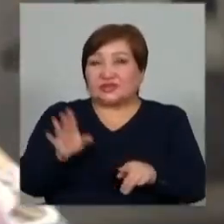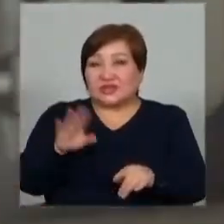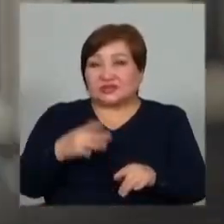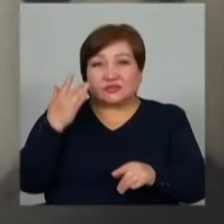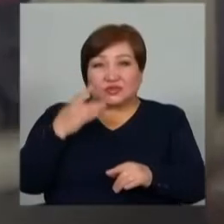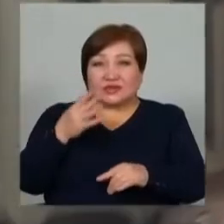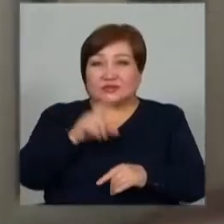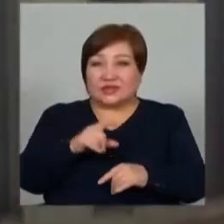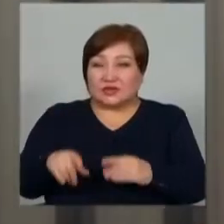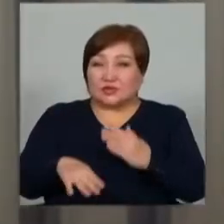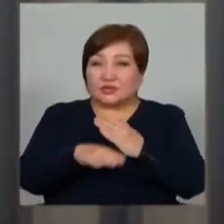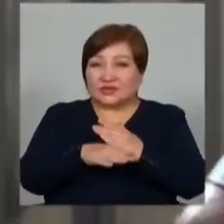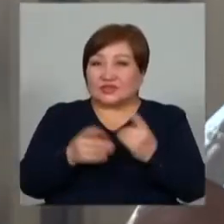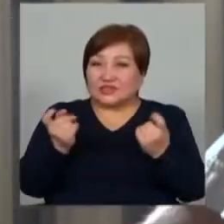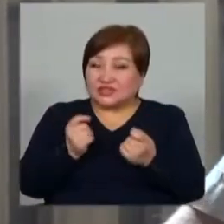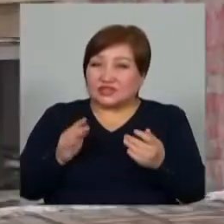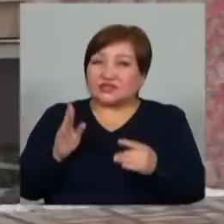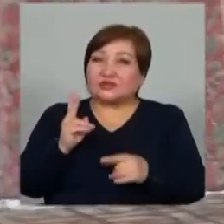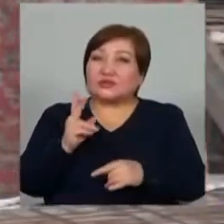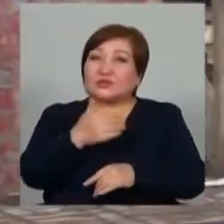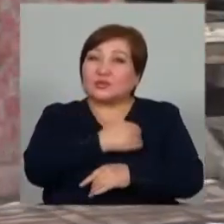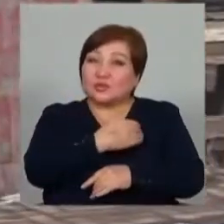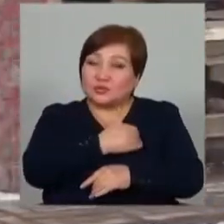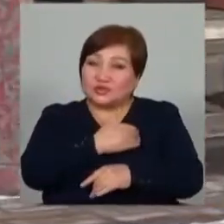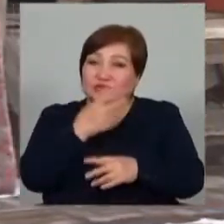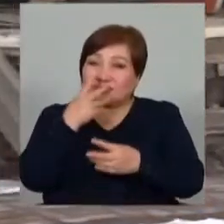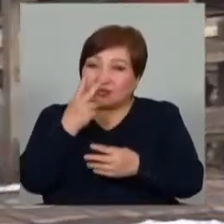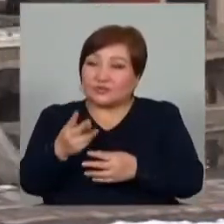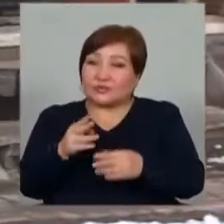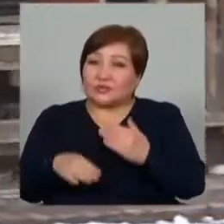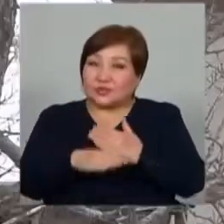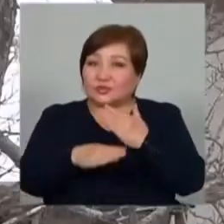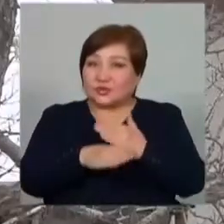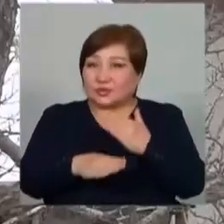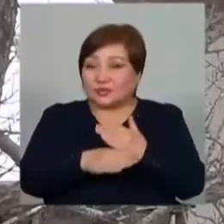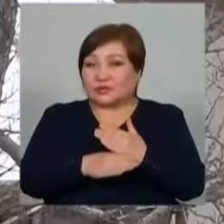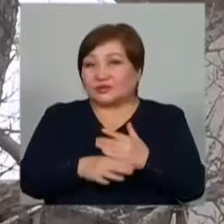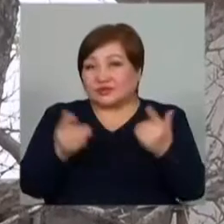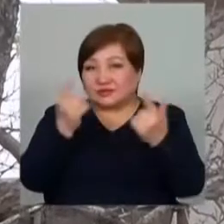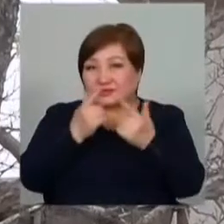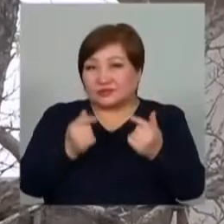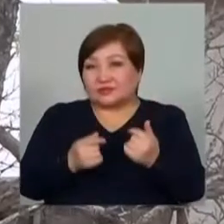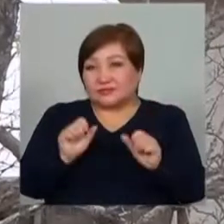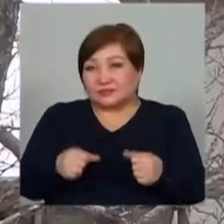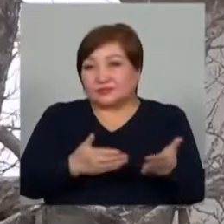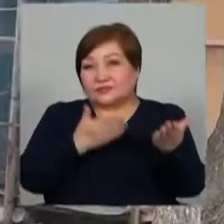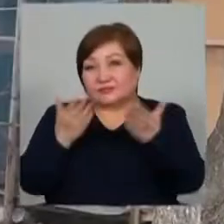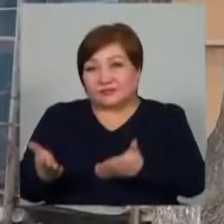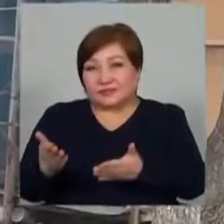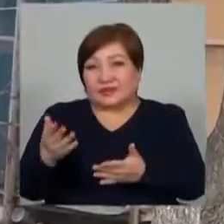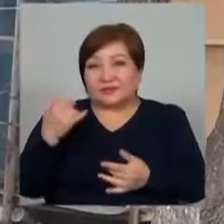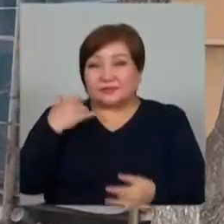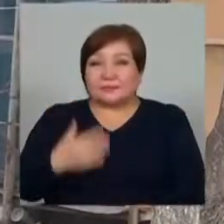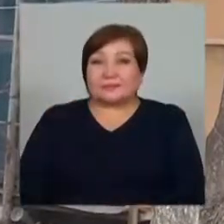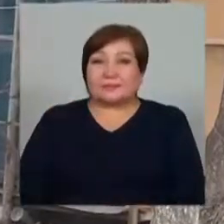іске титтей де болса үлес қосам деушілерге көрсетілген нөмірлер бойынша ақпар қалдырдық. Мадина Оқас, Ануар Амангелдинов, Сағындық Нарықов,